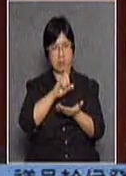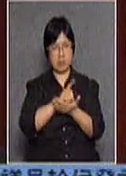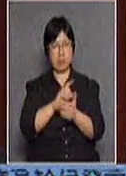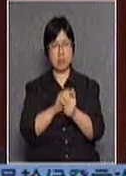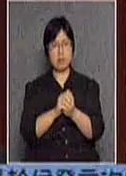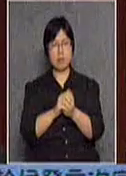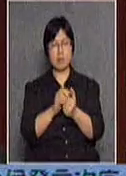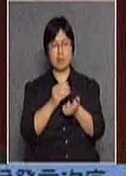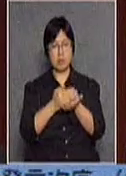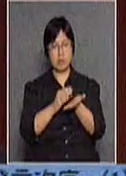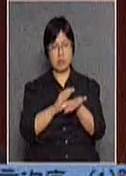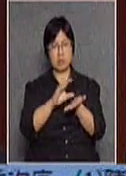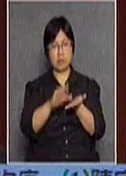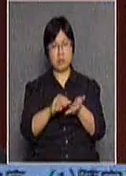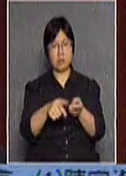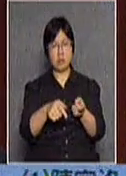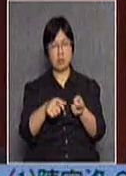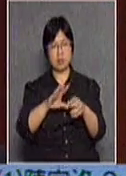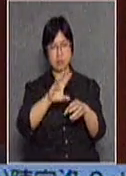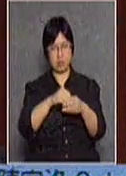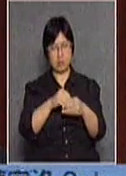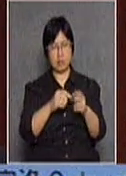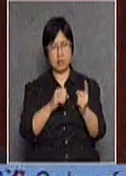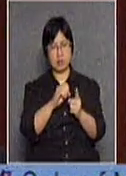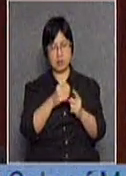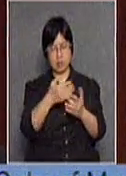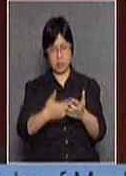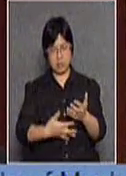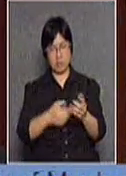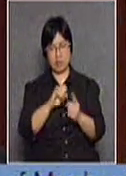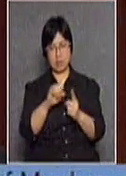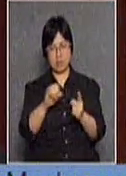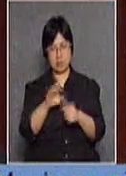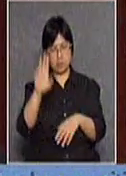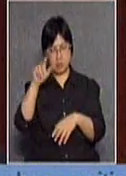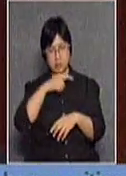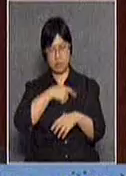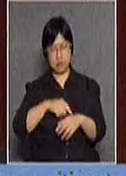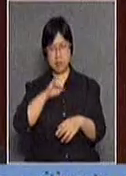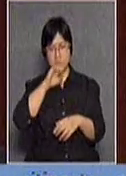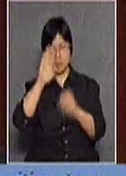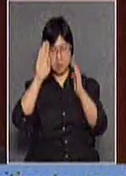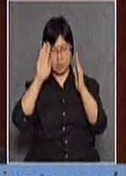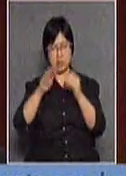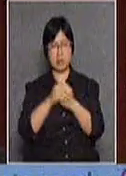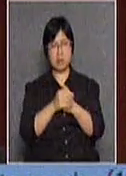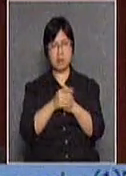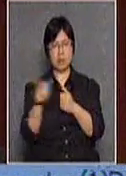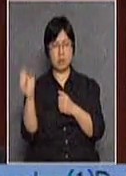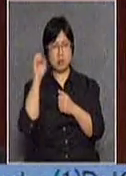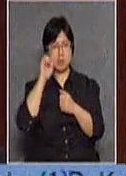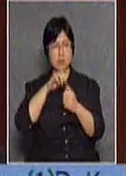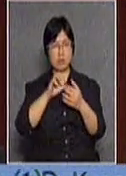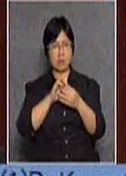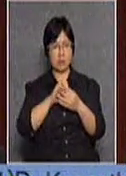的撥款就屬於總目100。所以請議員發言的時候注意，你提及到海事